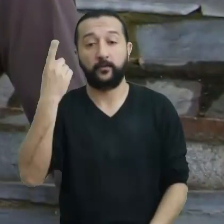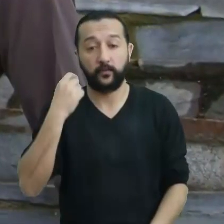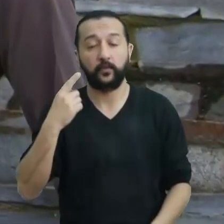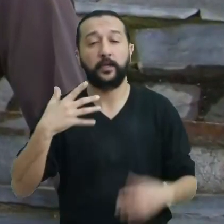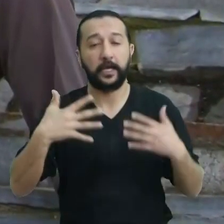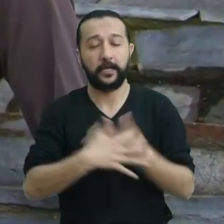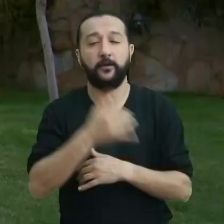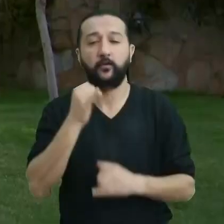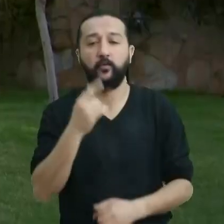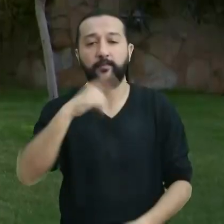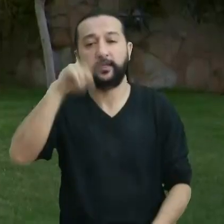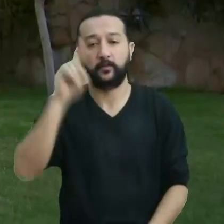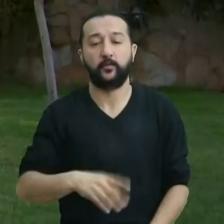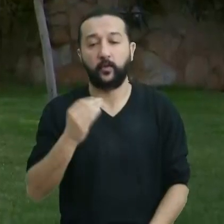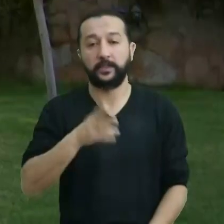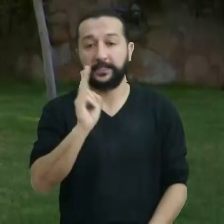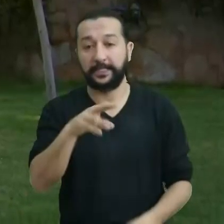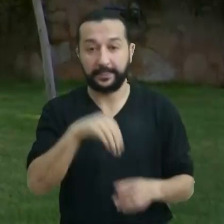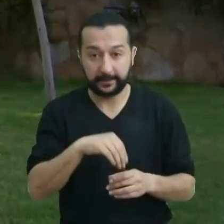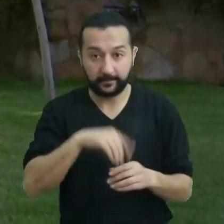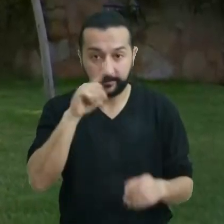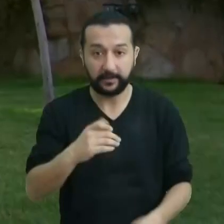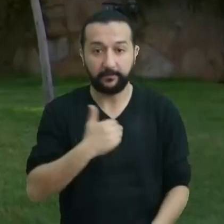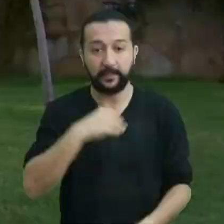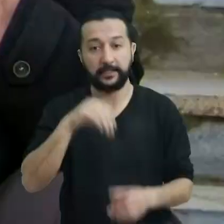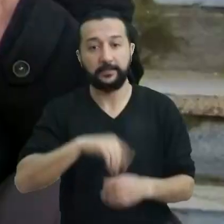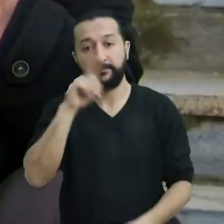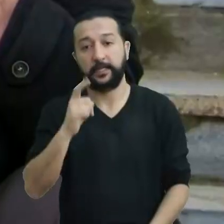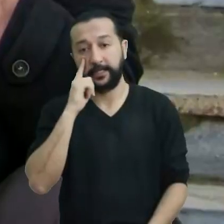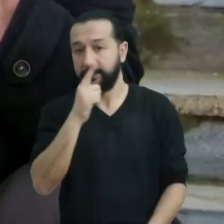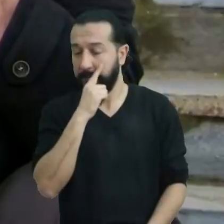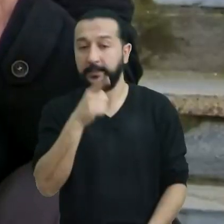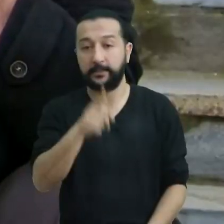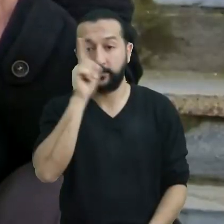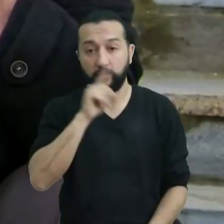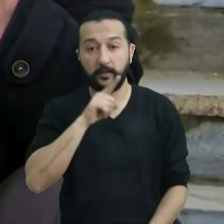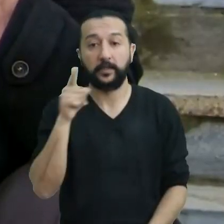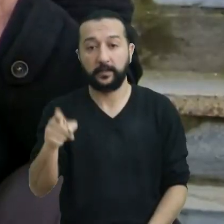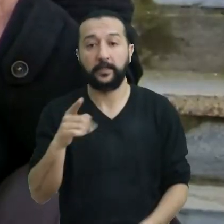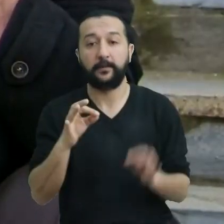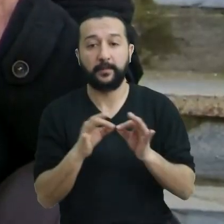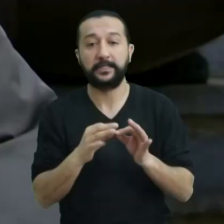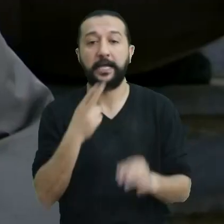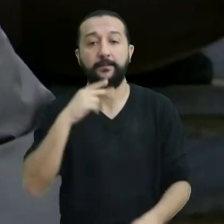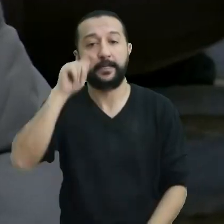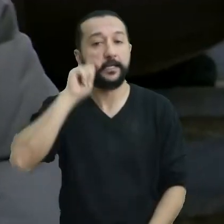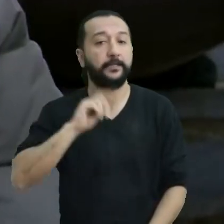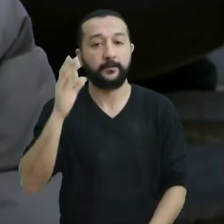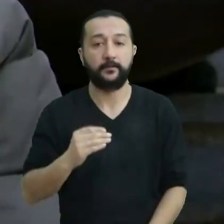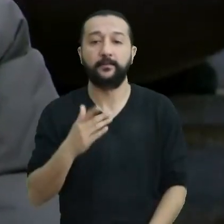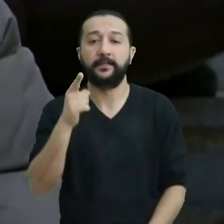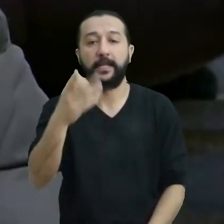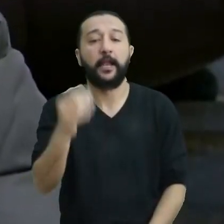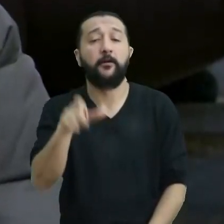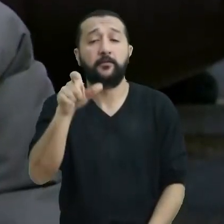kara bir günüydü. Senin için mi, benim için mi enişte? Senin yüzünden paşa hanıma rezil oldum. Sana ne oldu